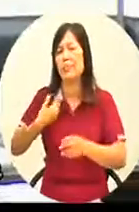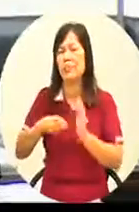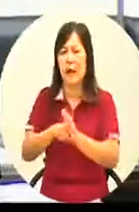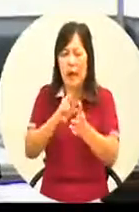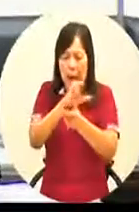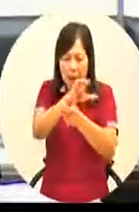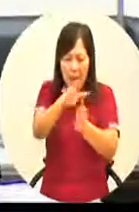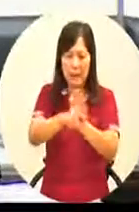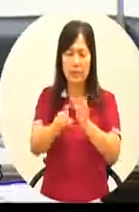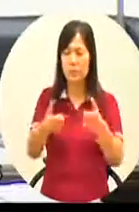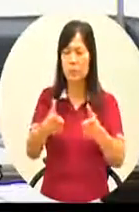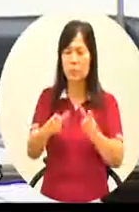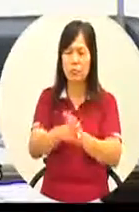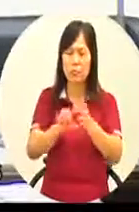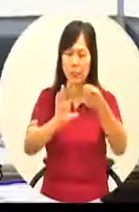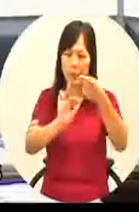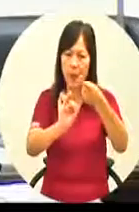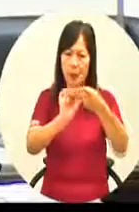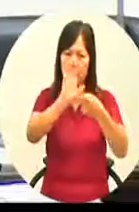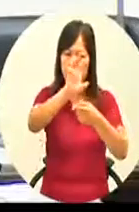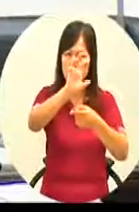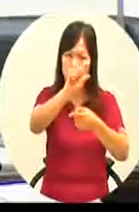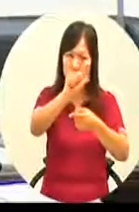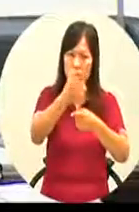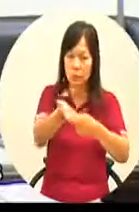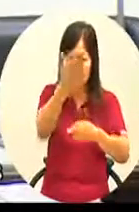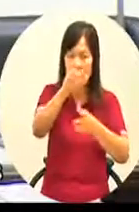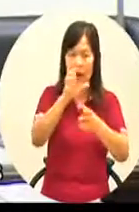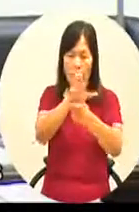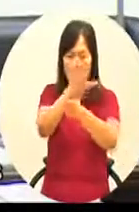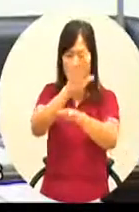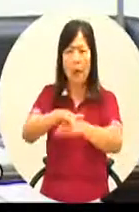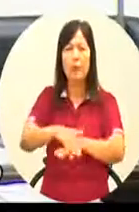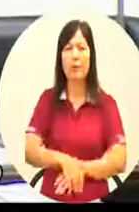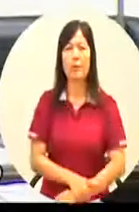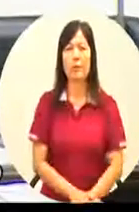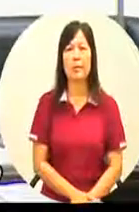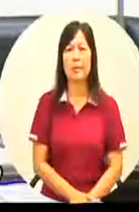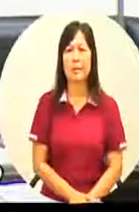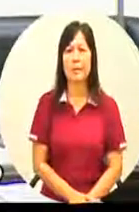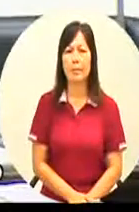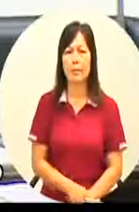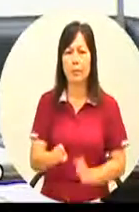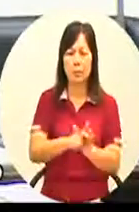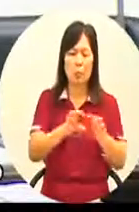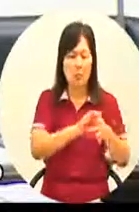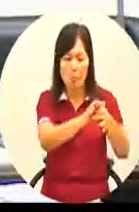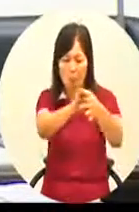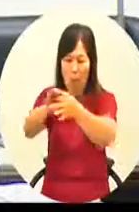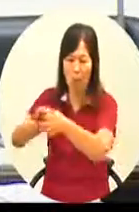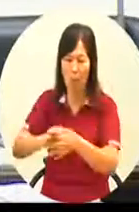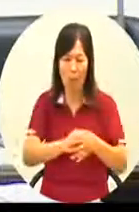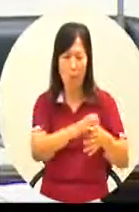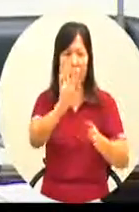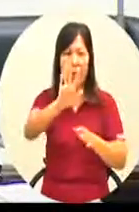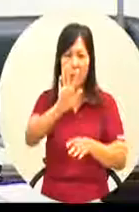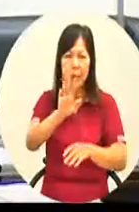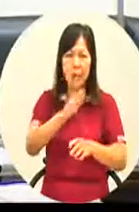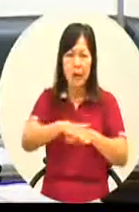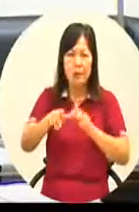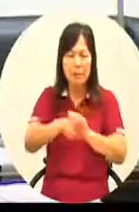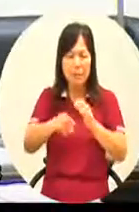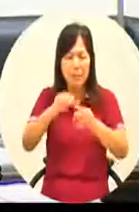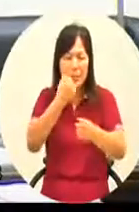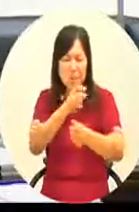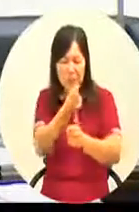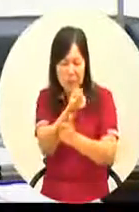对95%以上。我跟你讲，真的连锁效应，你不要那评价。所以你那个